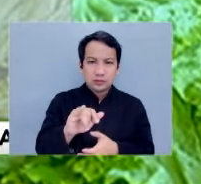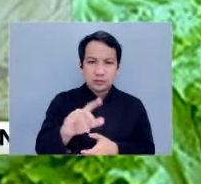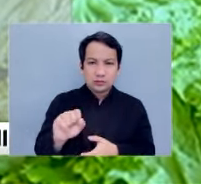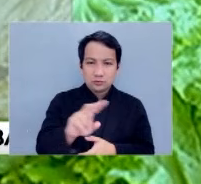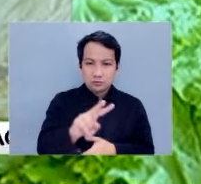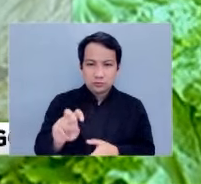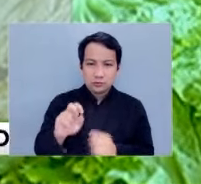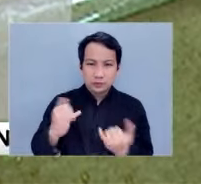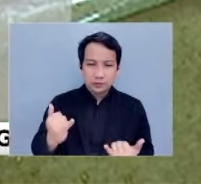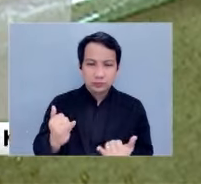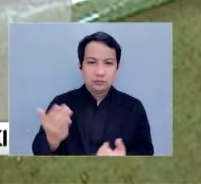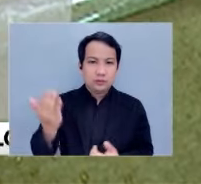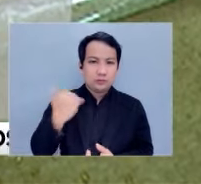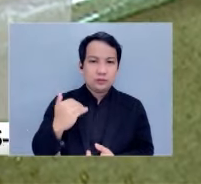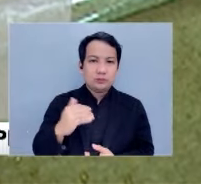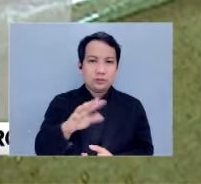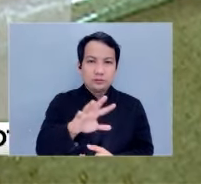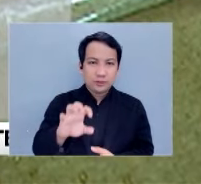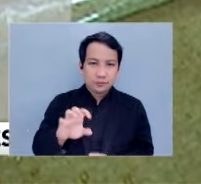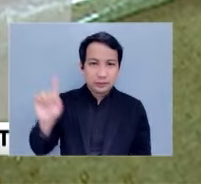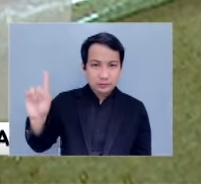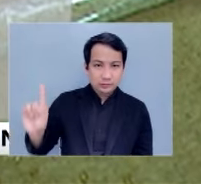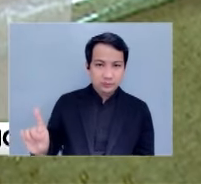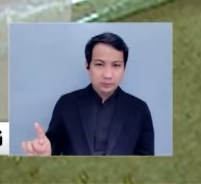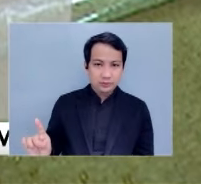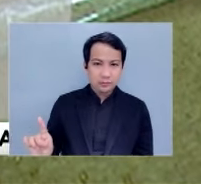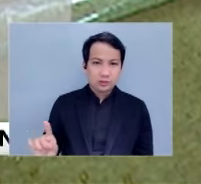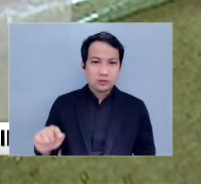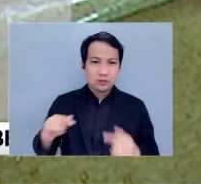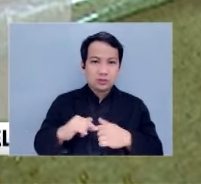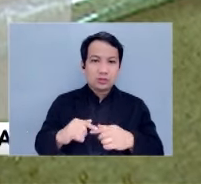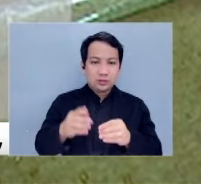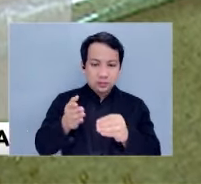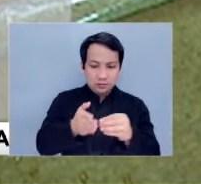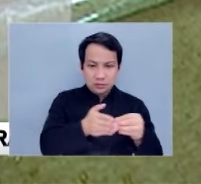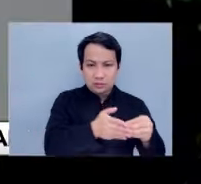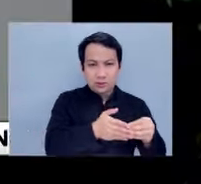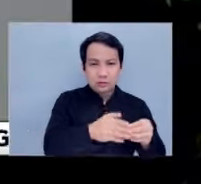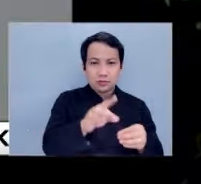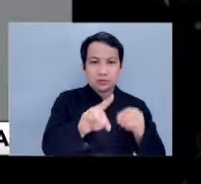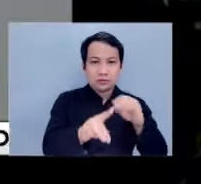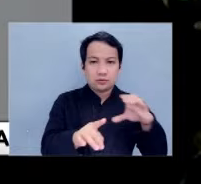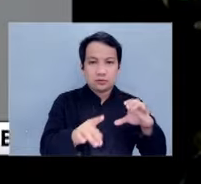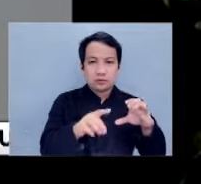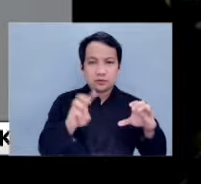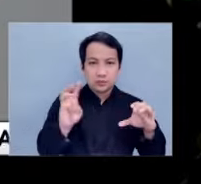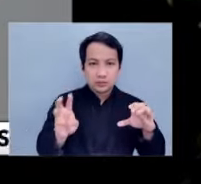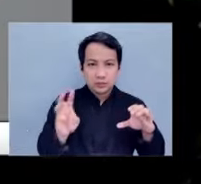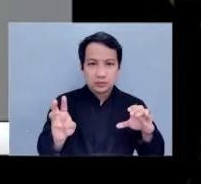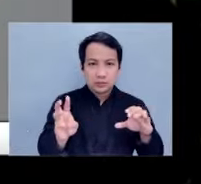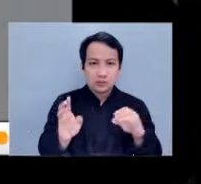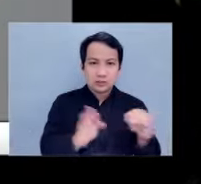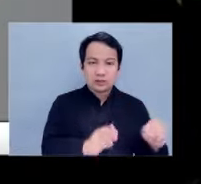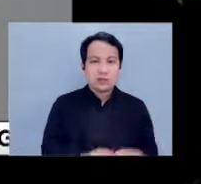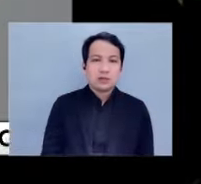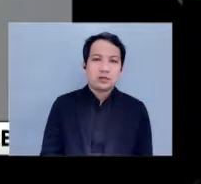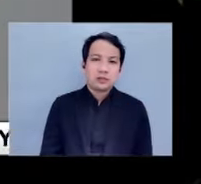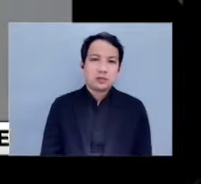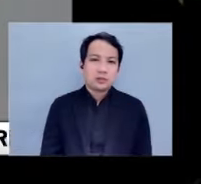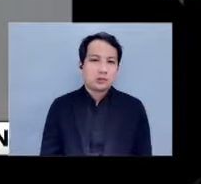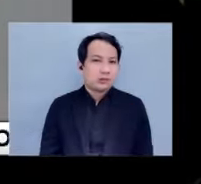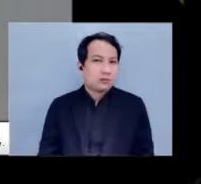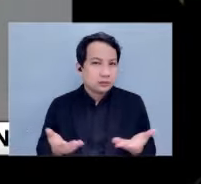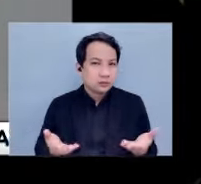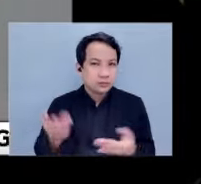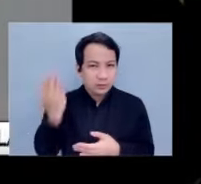kilo mula sa 500 pesos. Bumaba naman ng 60 pesos ang dating 100 pesos per kilo ng kamatis. Hindi man sigurado ang mga